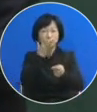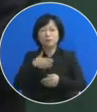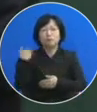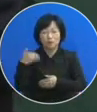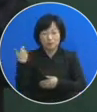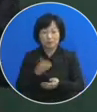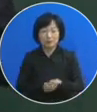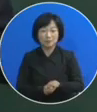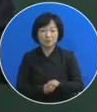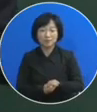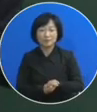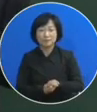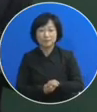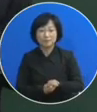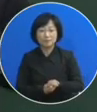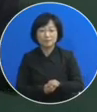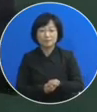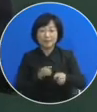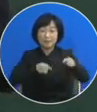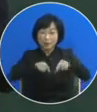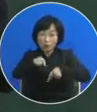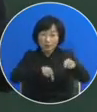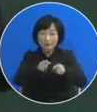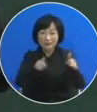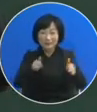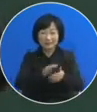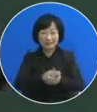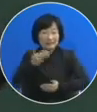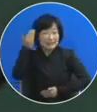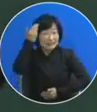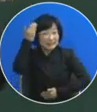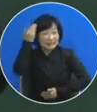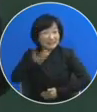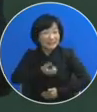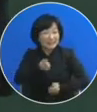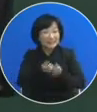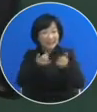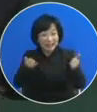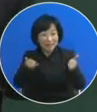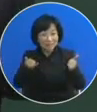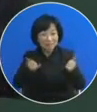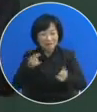정신, 지식인 할 것 없이. 여러분 말고는 일반 사람들이 아무리